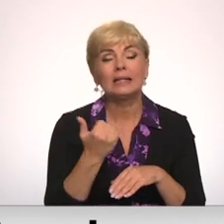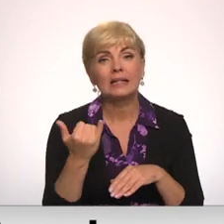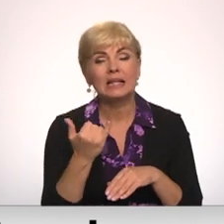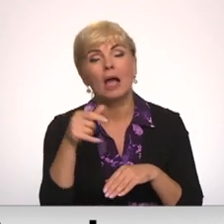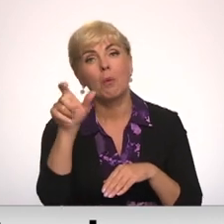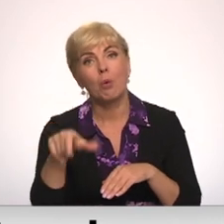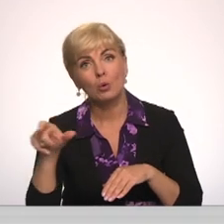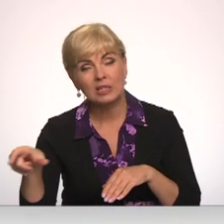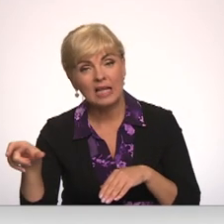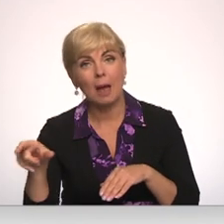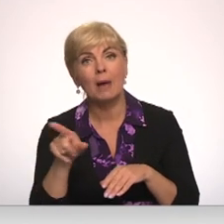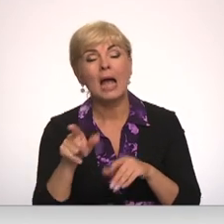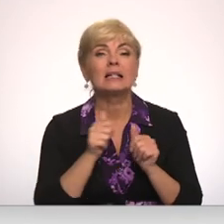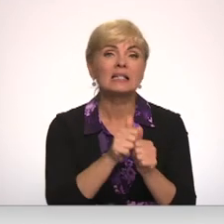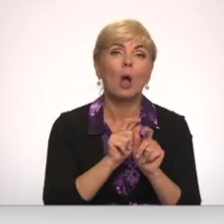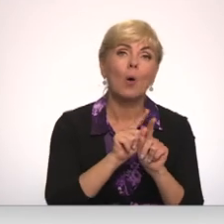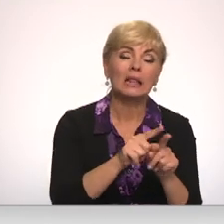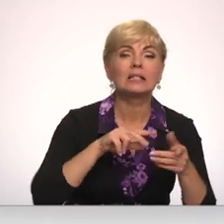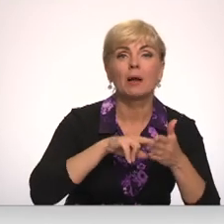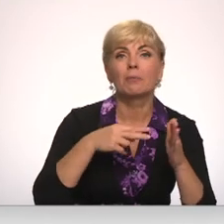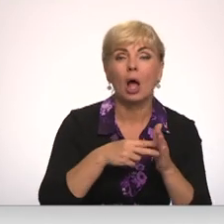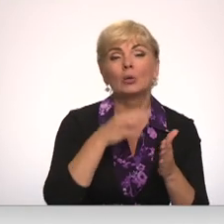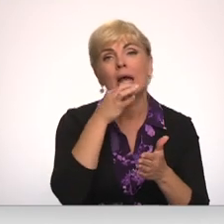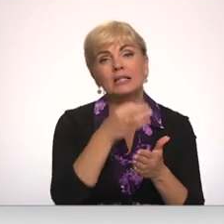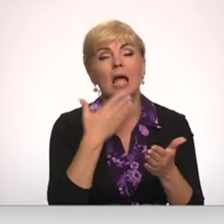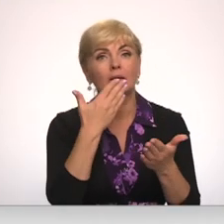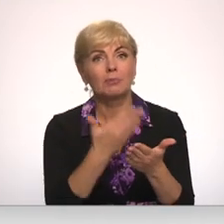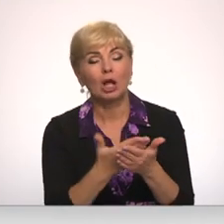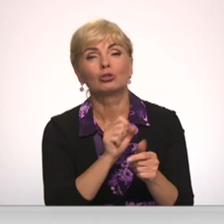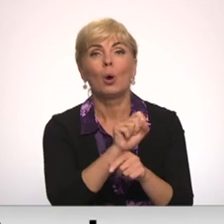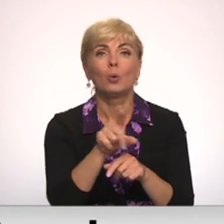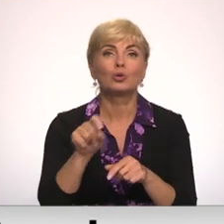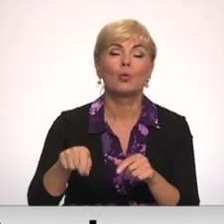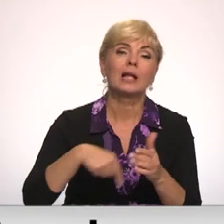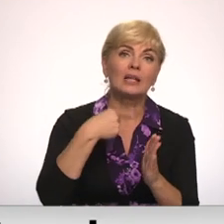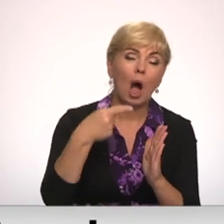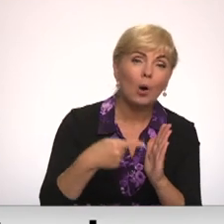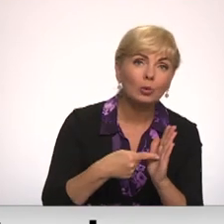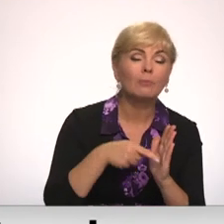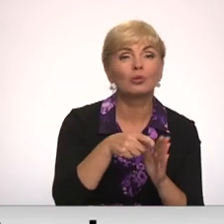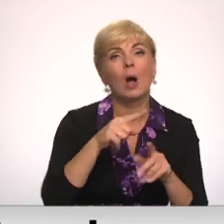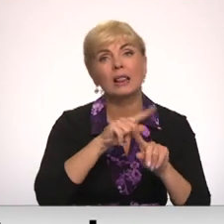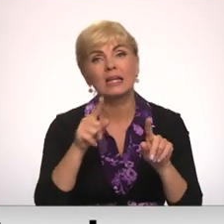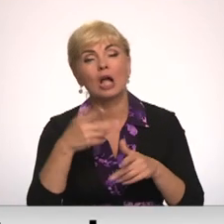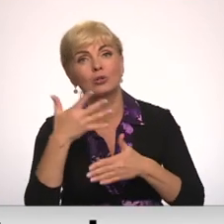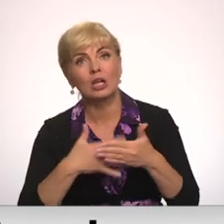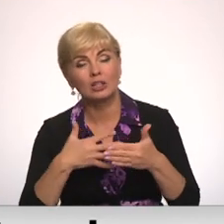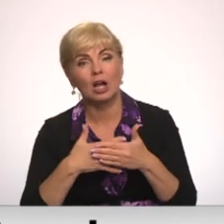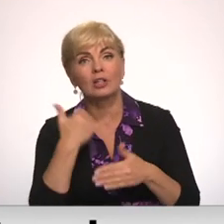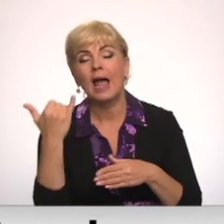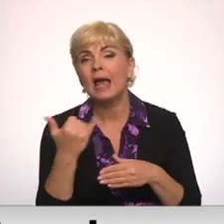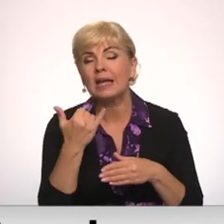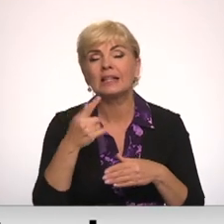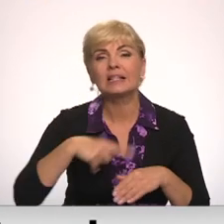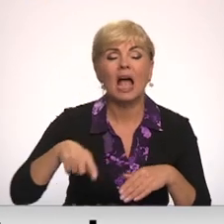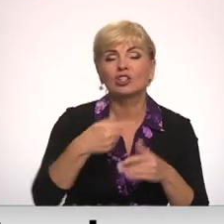pusēm, sekot līdz plānam, izteikt priekšlikumus, uzdot jautājumus, ja, kā šīs lietas risināt, jo tās intereses ezerā ir ļoti dažādas.